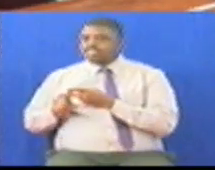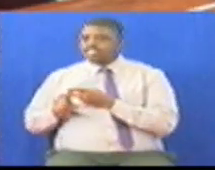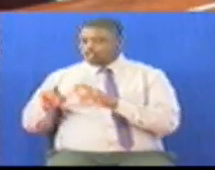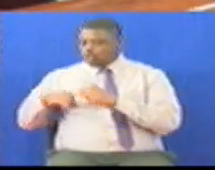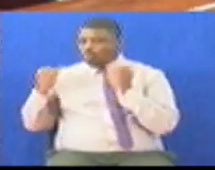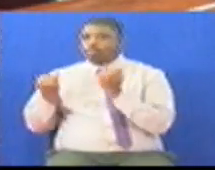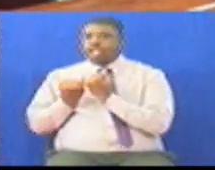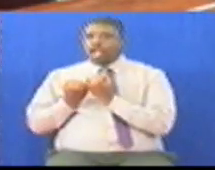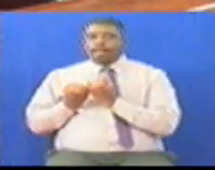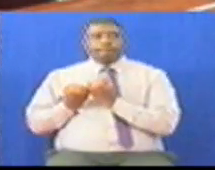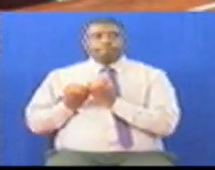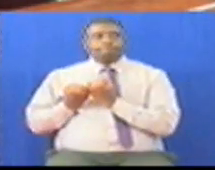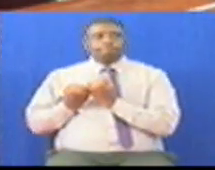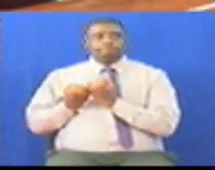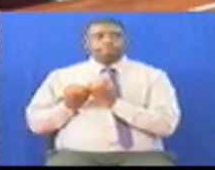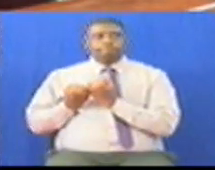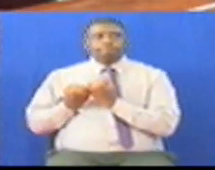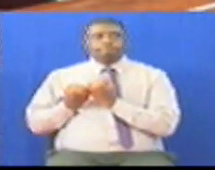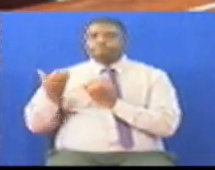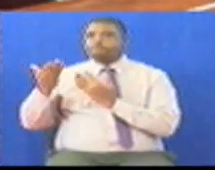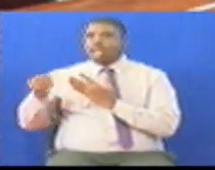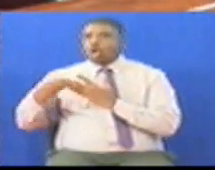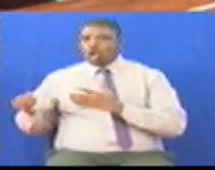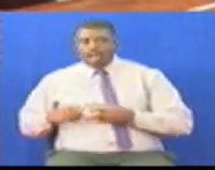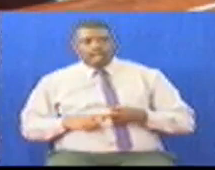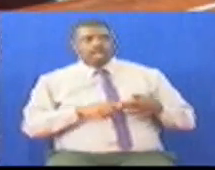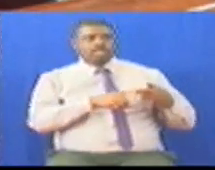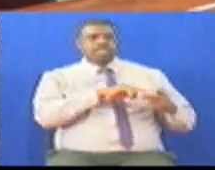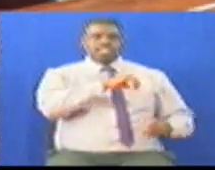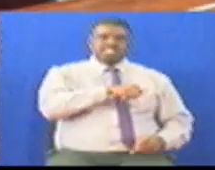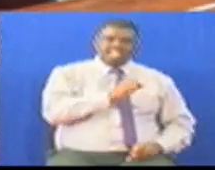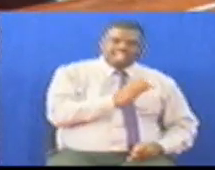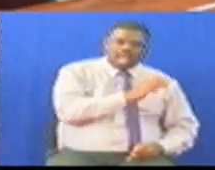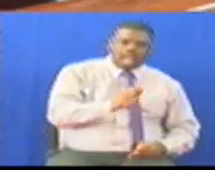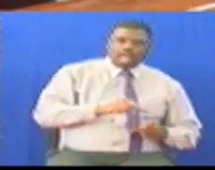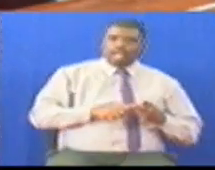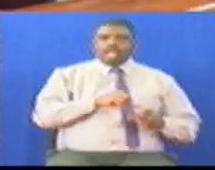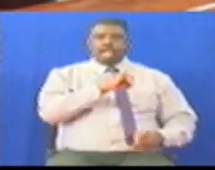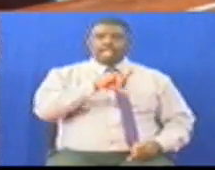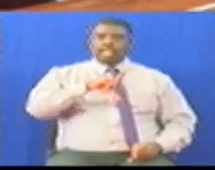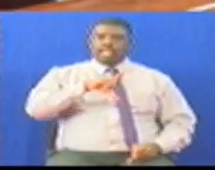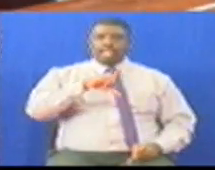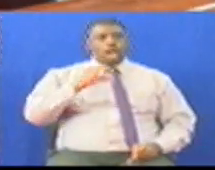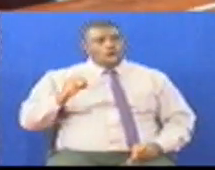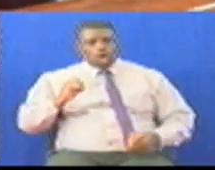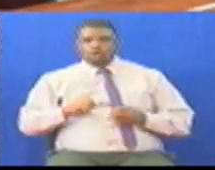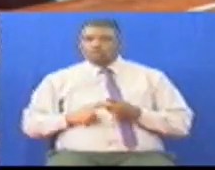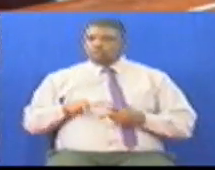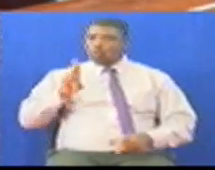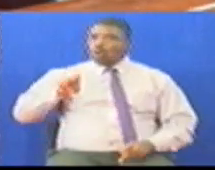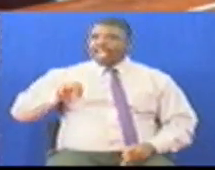Jumuiya ya Madola, Danida, JICA, UNICEF, ILO, World Food Program, UN